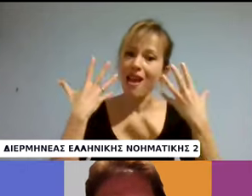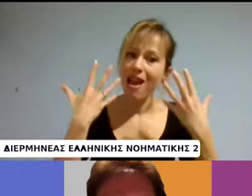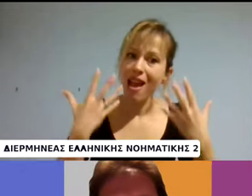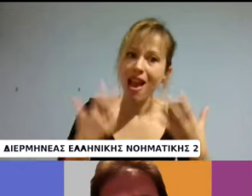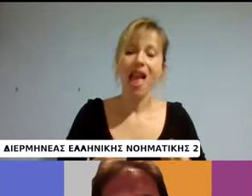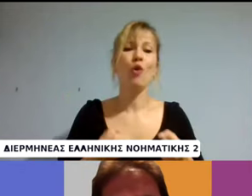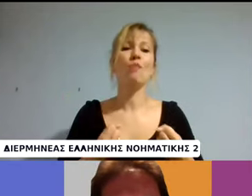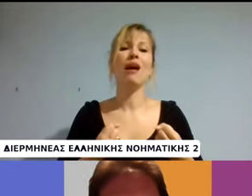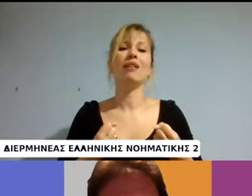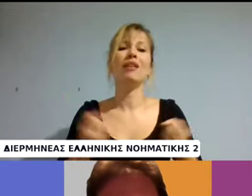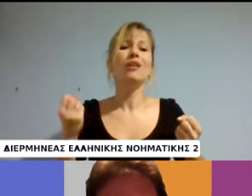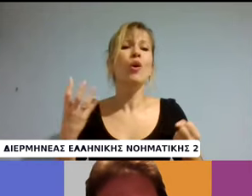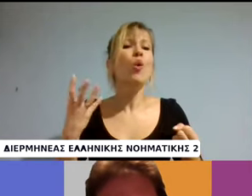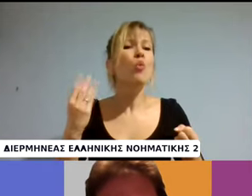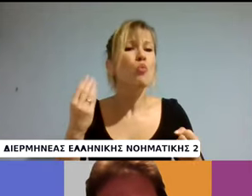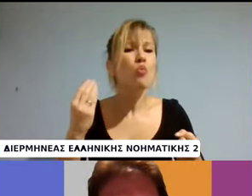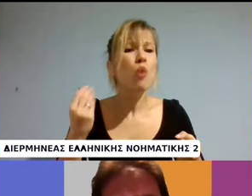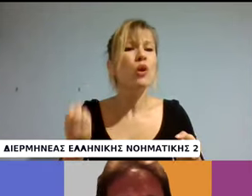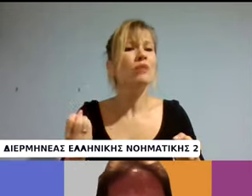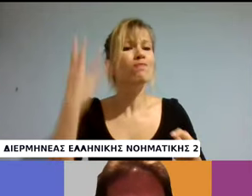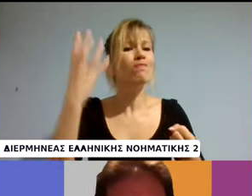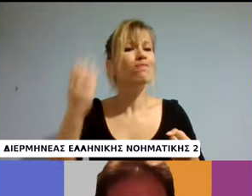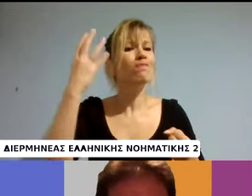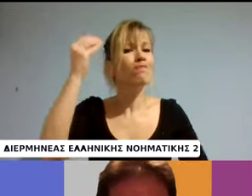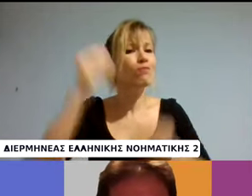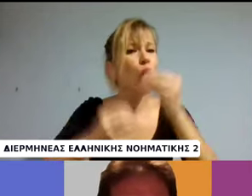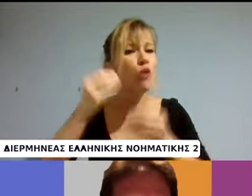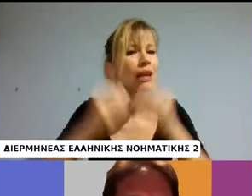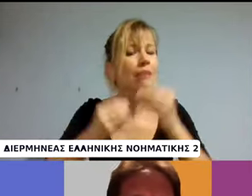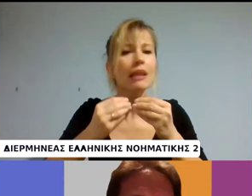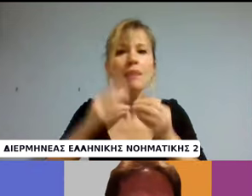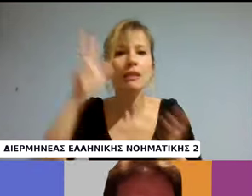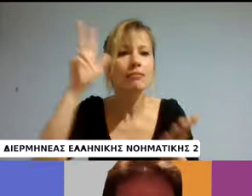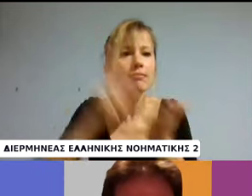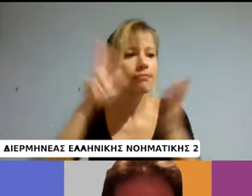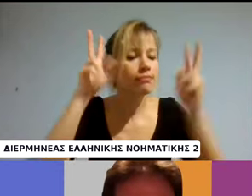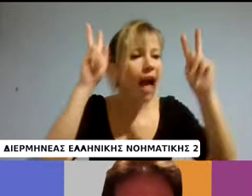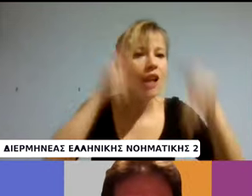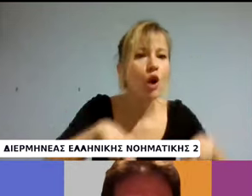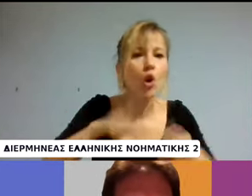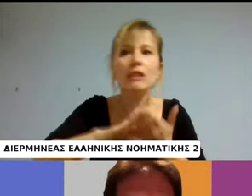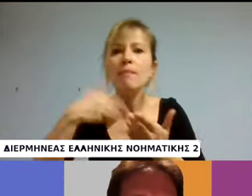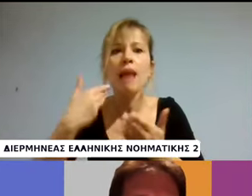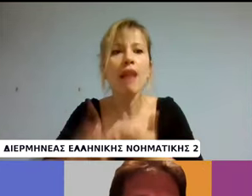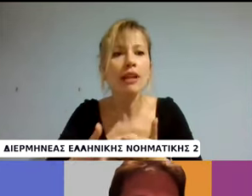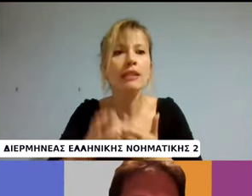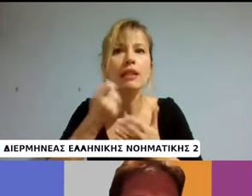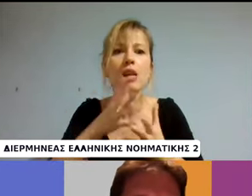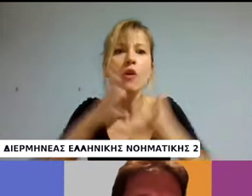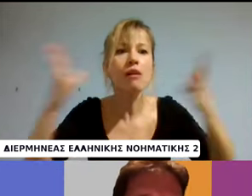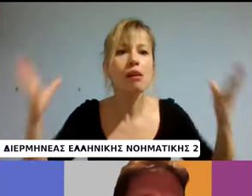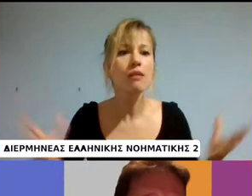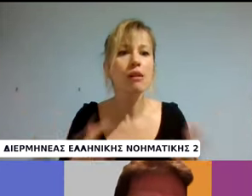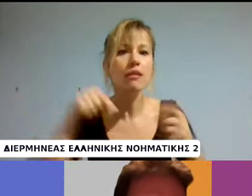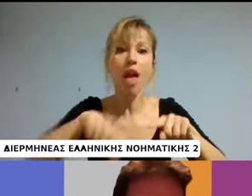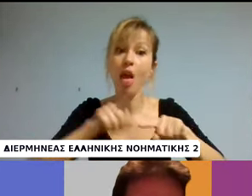αλεξιπτωτιστές, έχουμε πολλές φορές και προβλήματα στο ποιος είναι μεταφραστής, τι σημαίνει να είσαι μεταφραστής. Άρα θα πρέπει